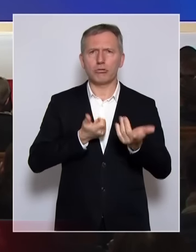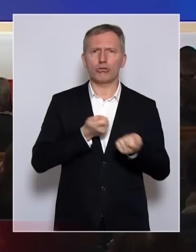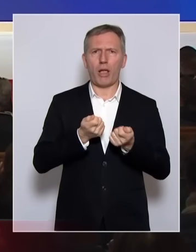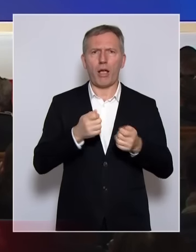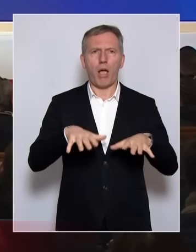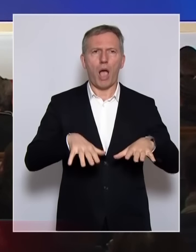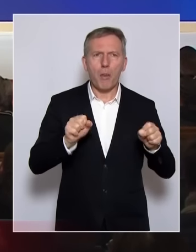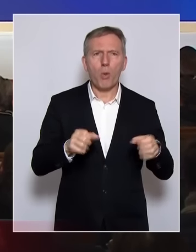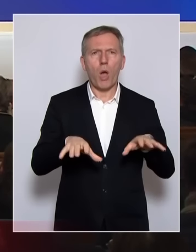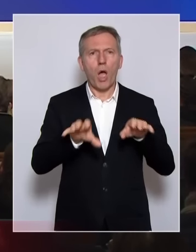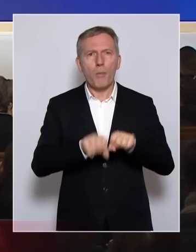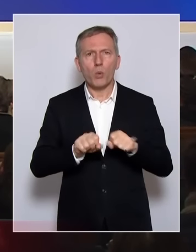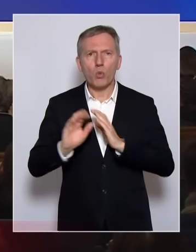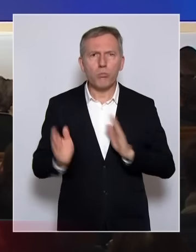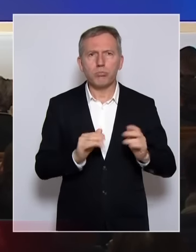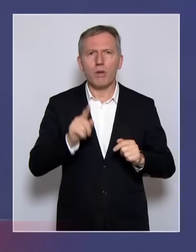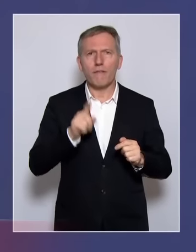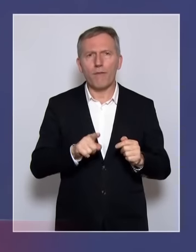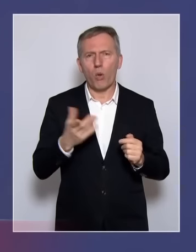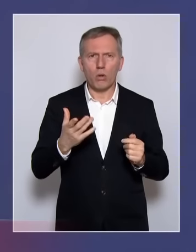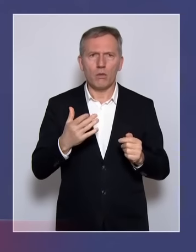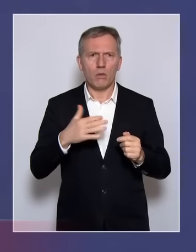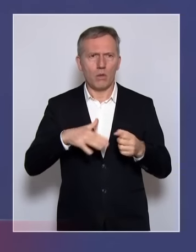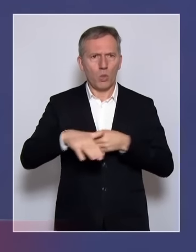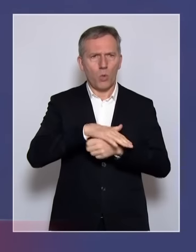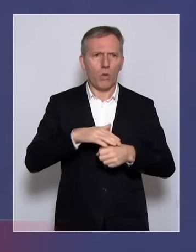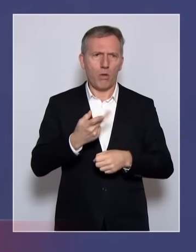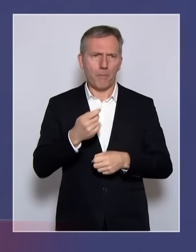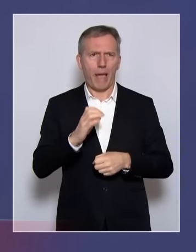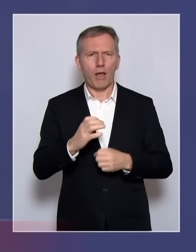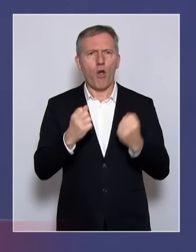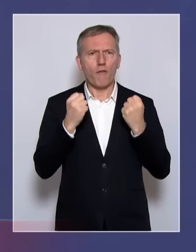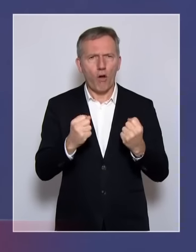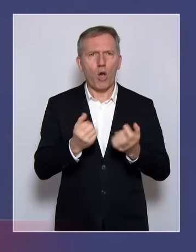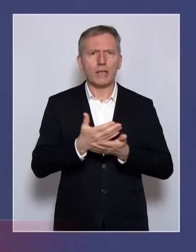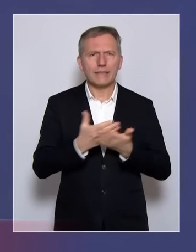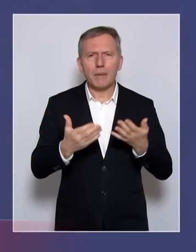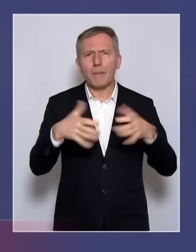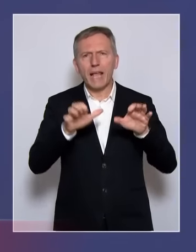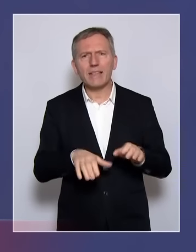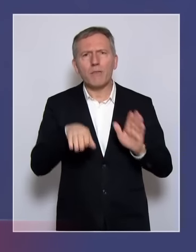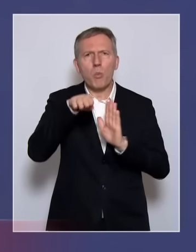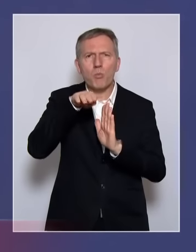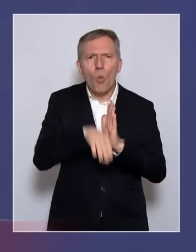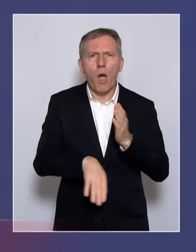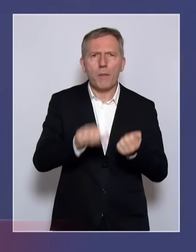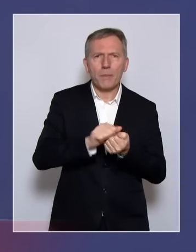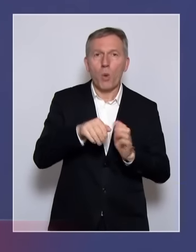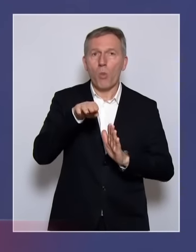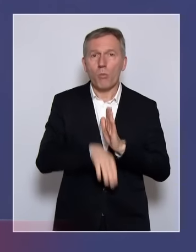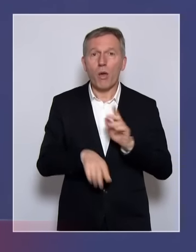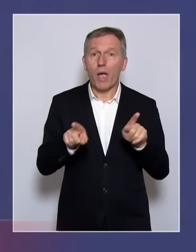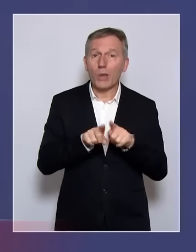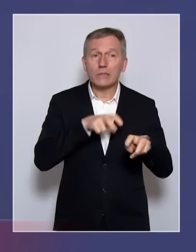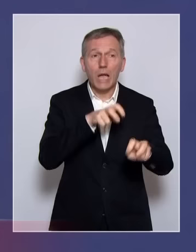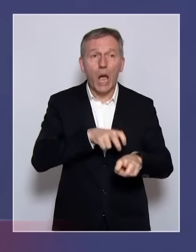'emploi, de production. On a besoin d'une PAC forte, simplifiée, qui diminue la complexité et la charge administrative. Mais on a besoin, pour notre agriculture